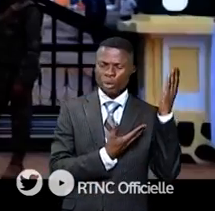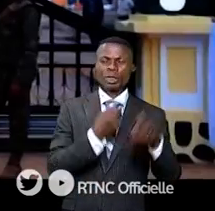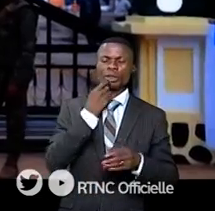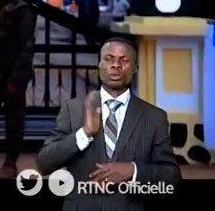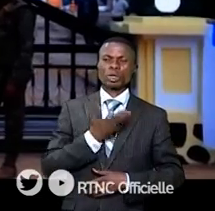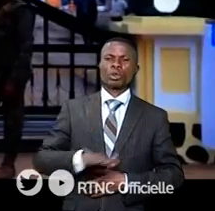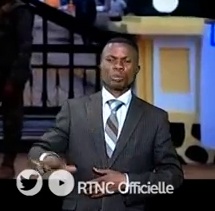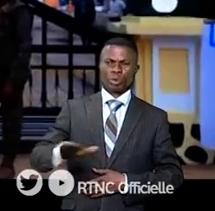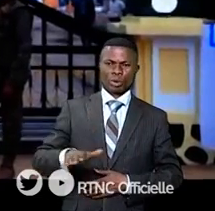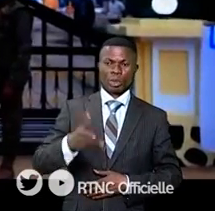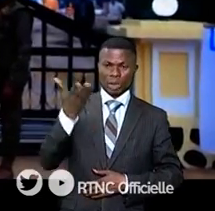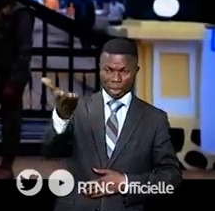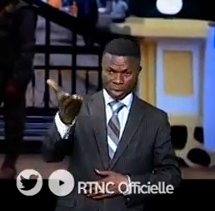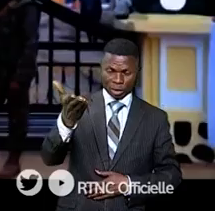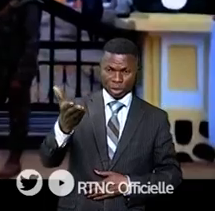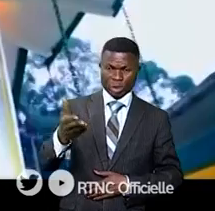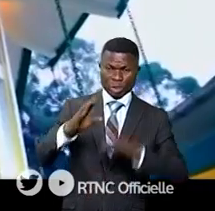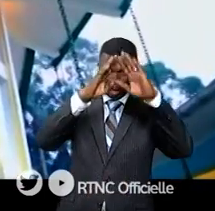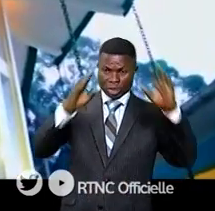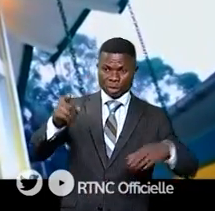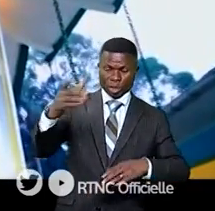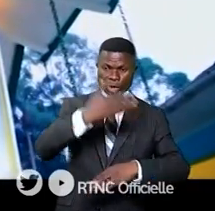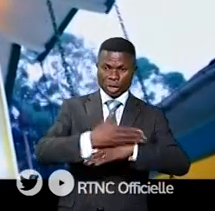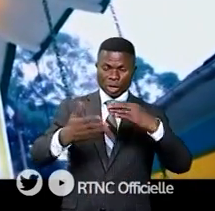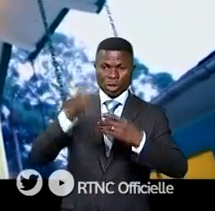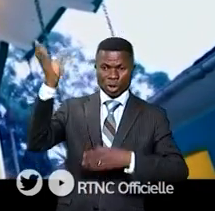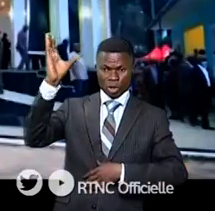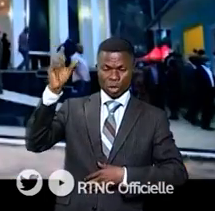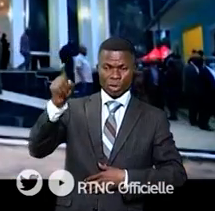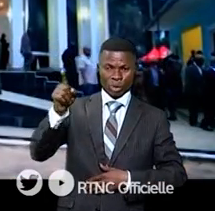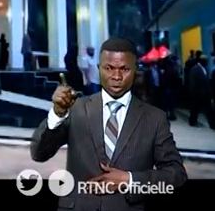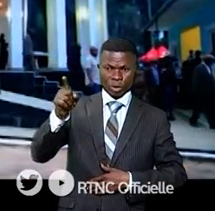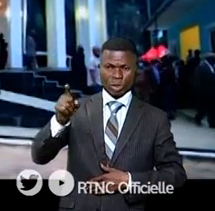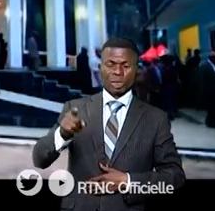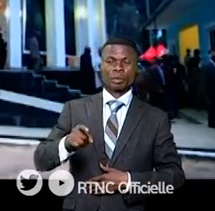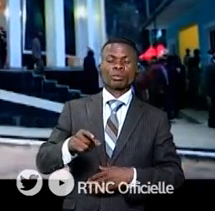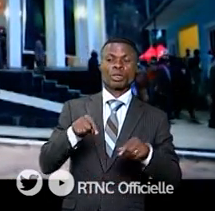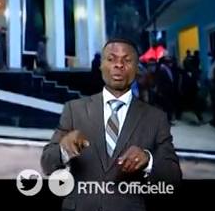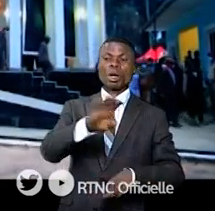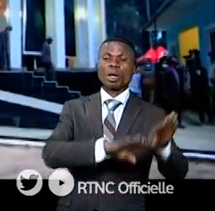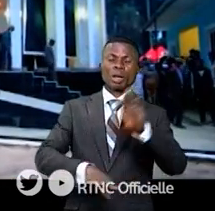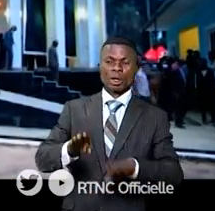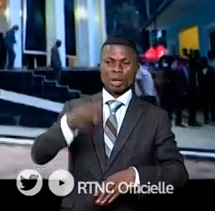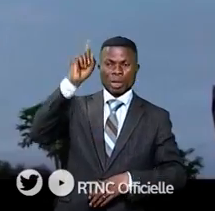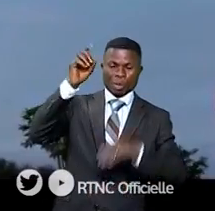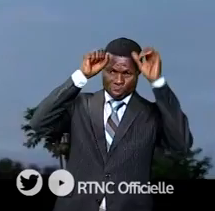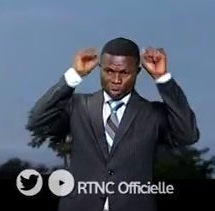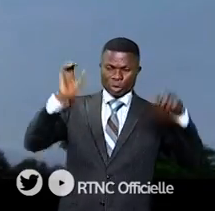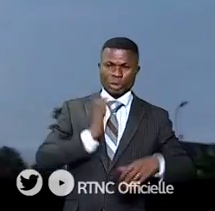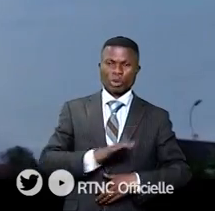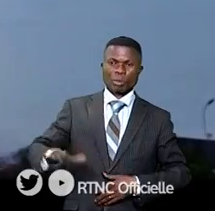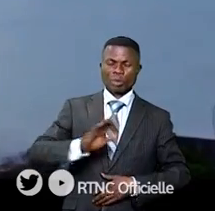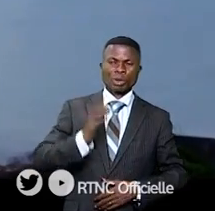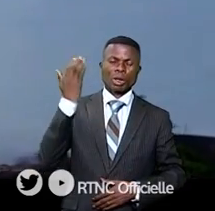RDC. C'est ici, dans ce mausolée construit dans le village de Singini, que repose pour l'éternité le tout premier président du